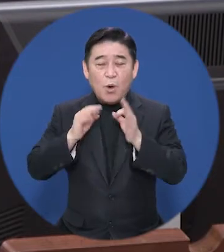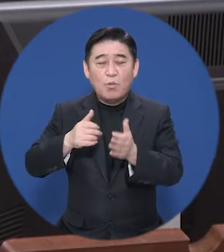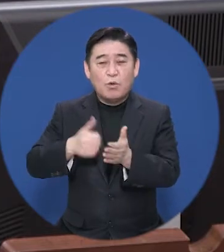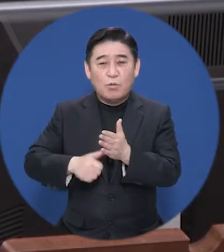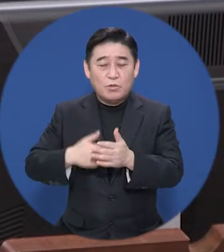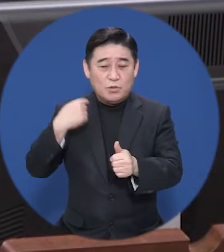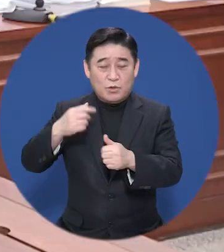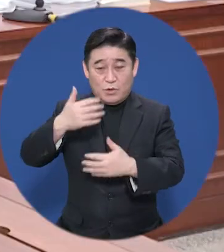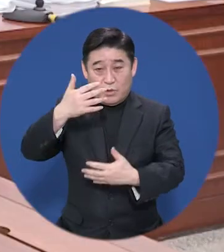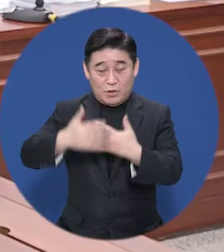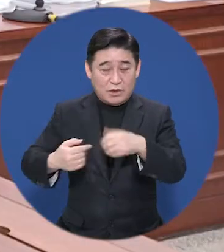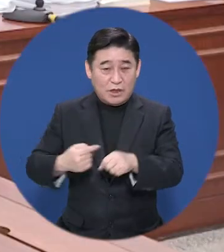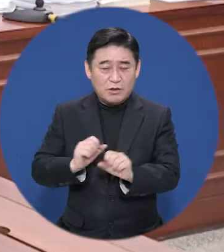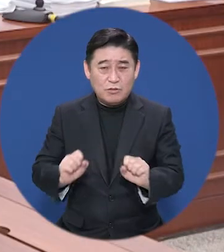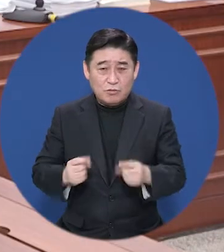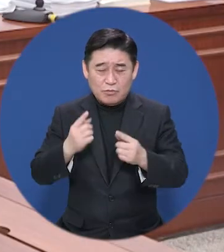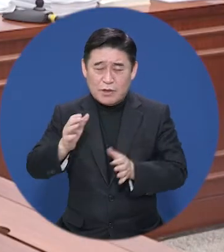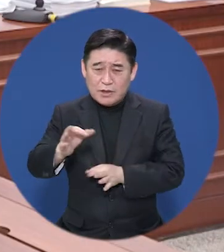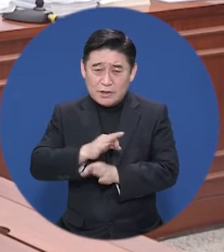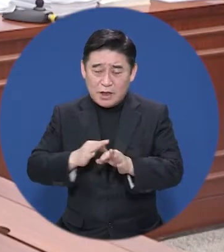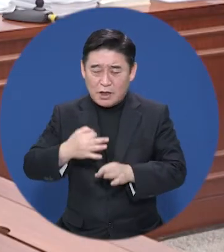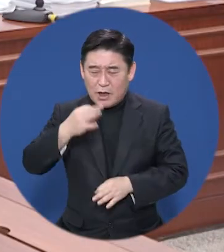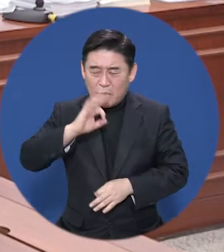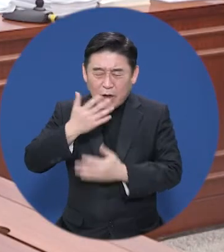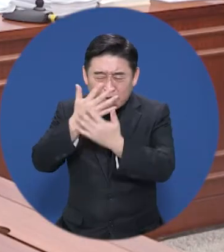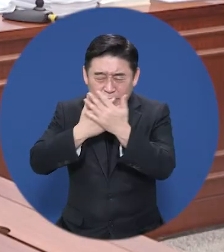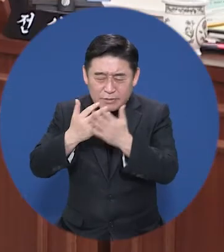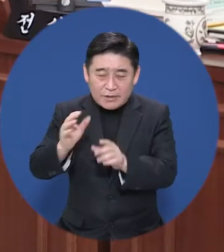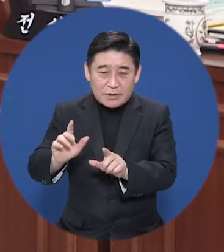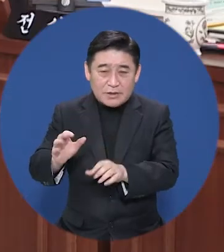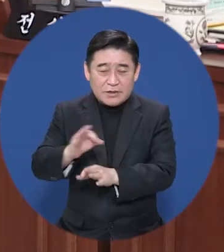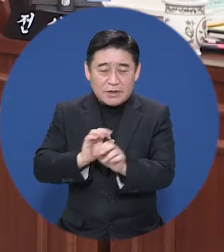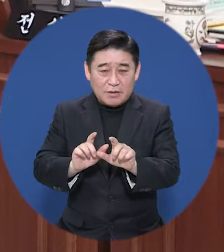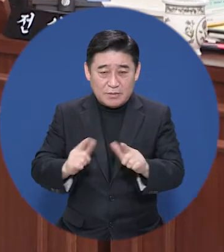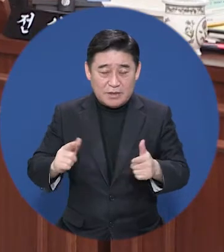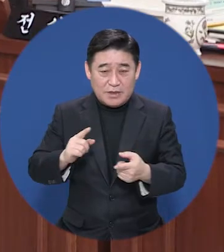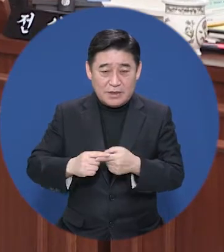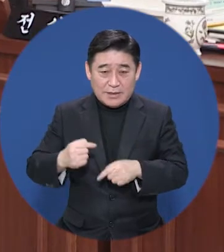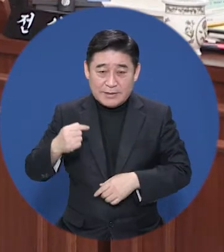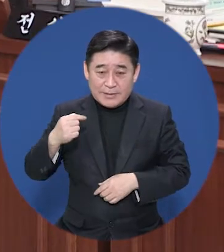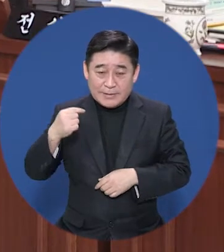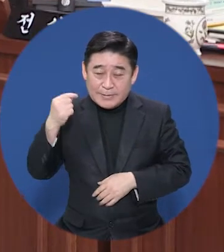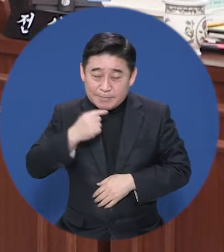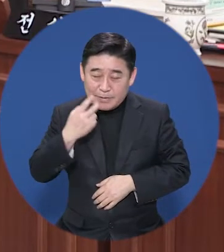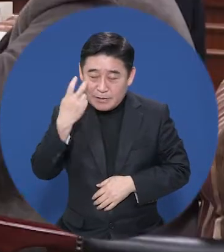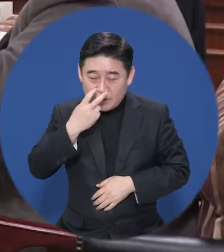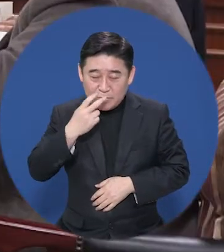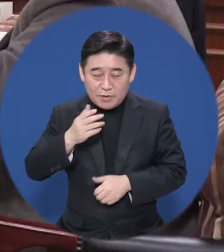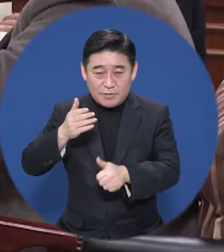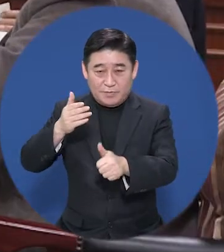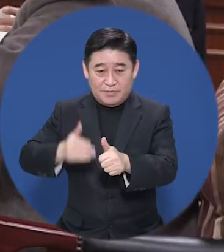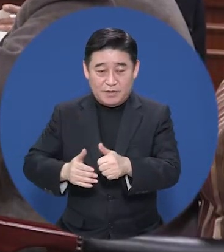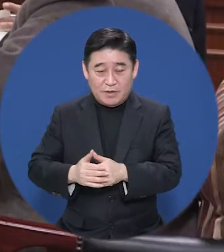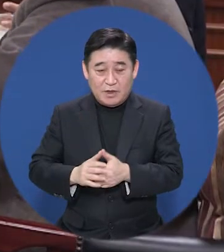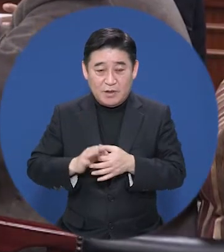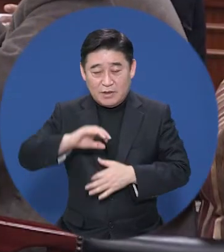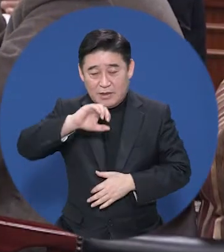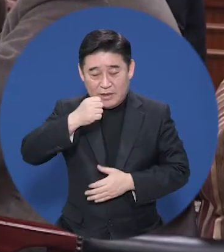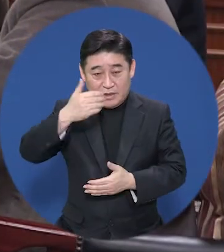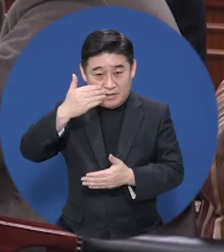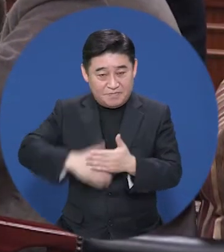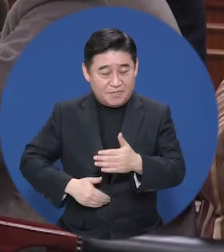교육 영상 등 중복된 사업과 효과가 불투명한 사업 등에 대해 면밀한 사업 검토를 당부하며 관련